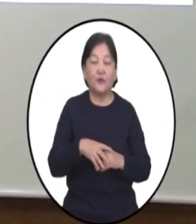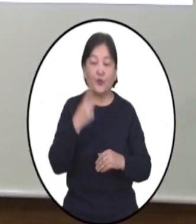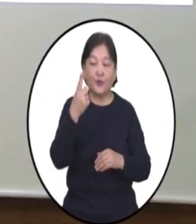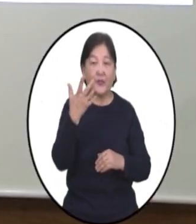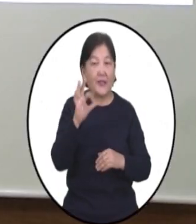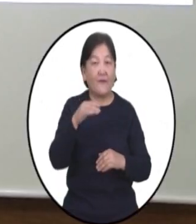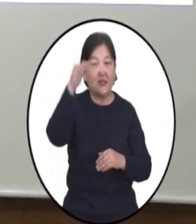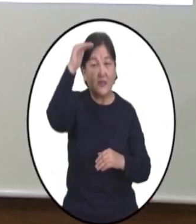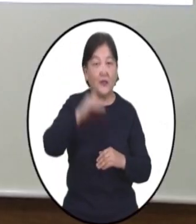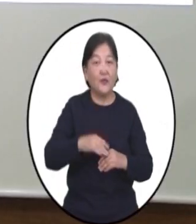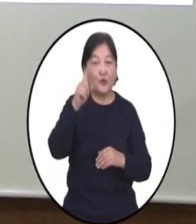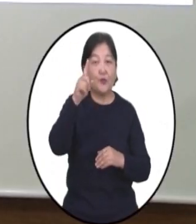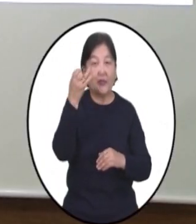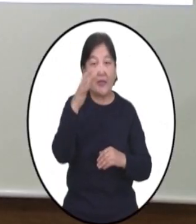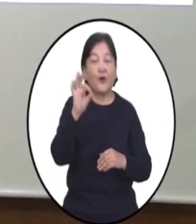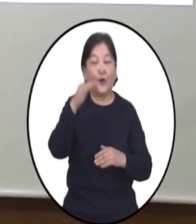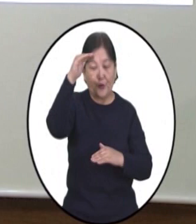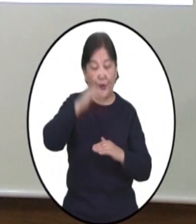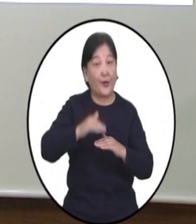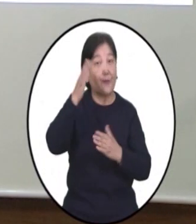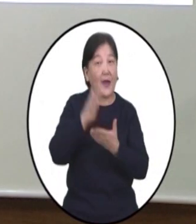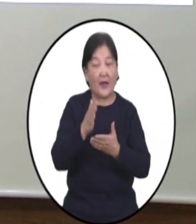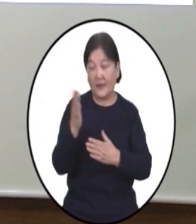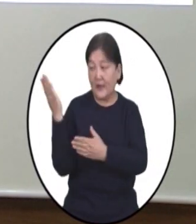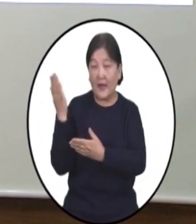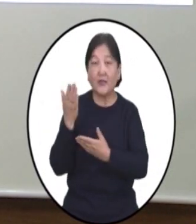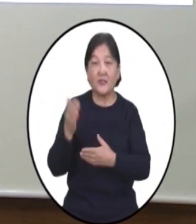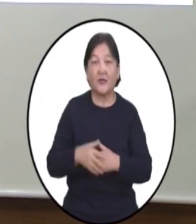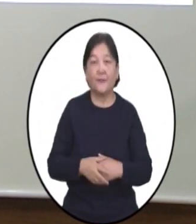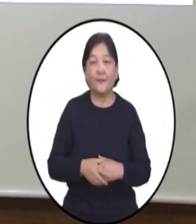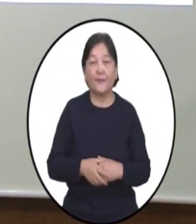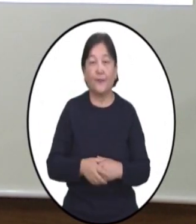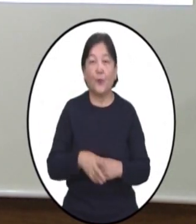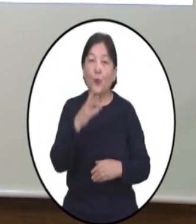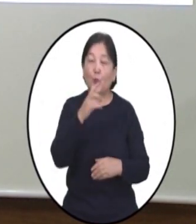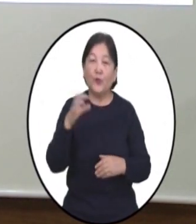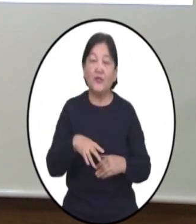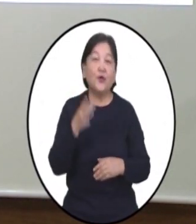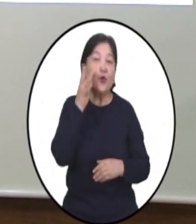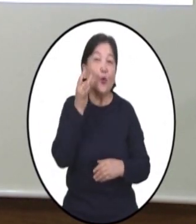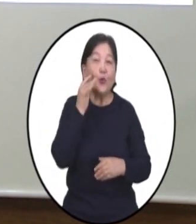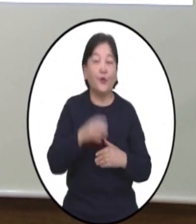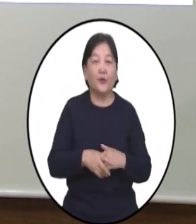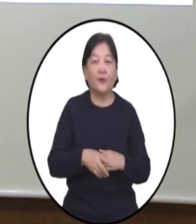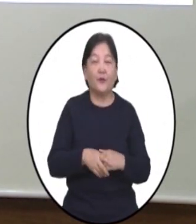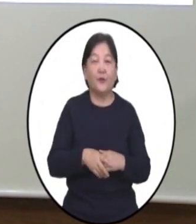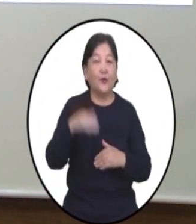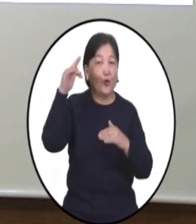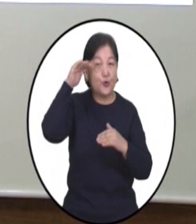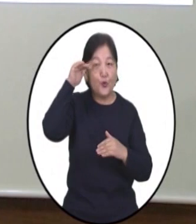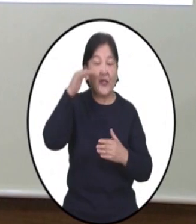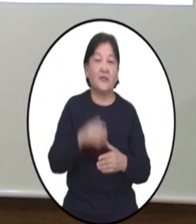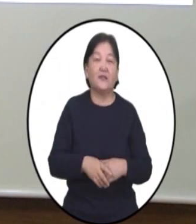150-аас 173-ийн хооронд байгаа илэрхийлэмж харагдаж байна. Өөрөөр хэлэх юм бол эндээс хүүхэд бол өсвөр насандаа